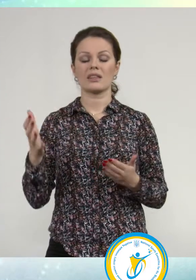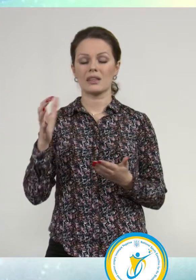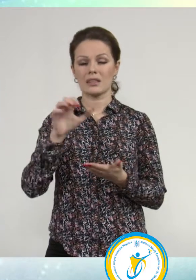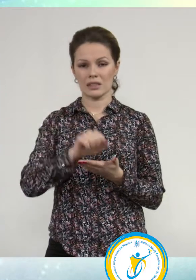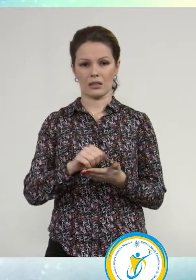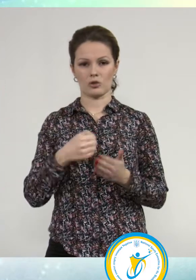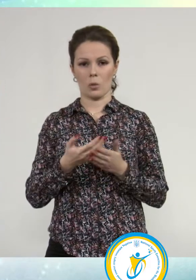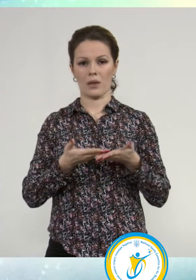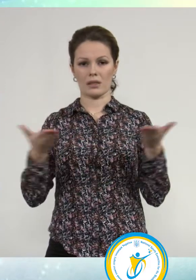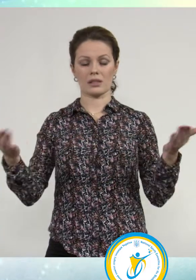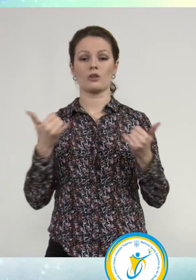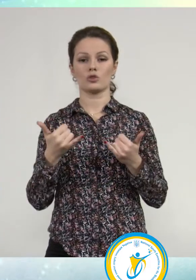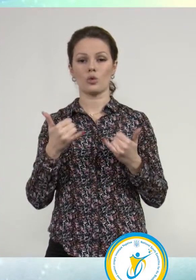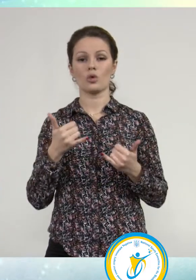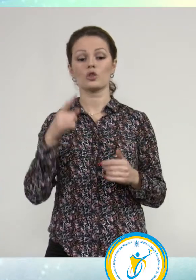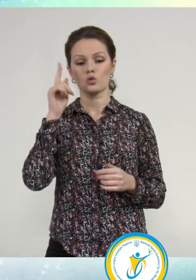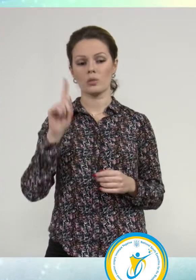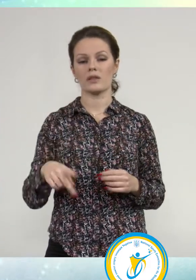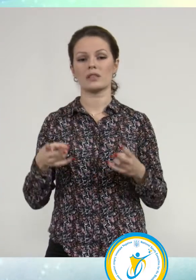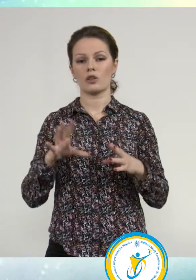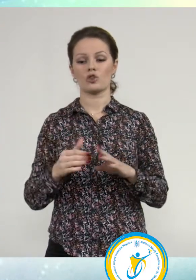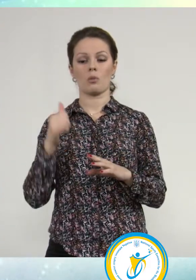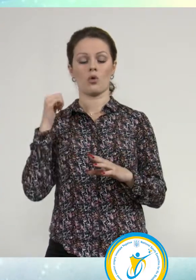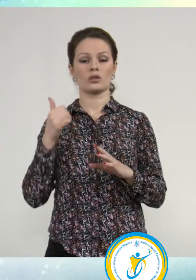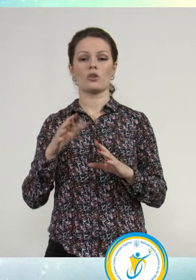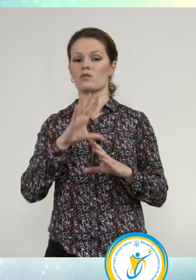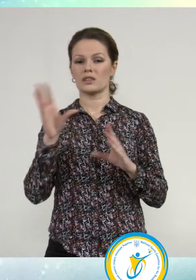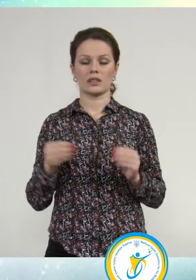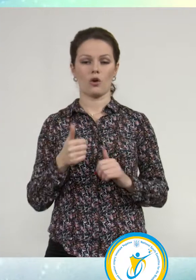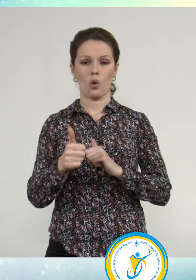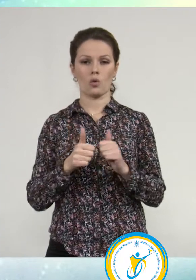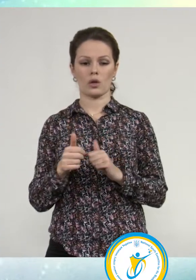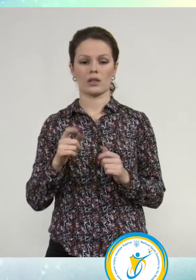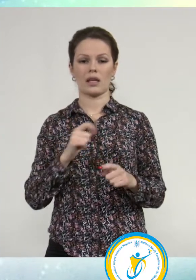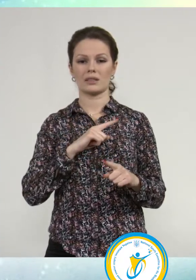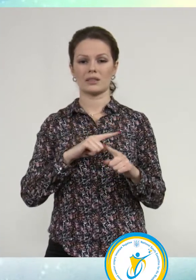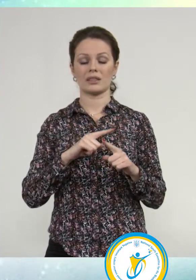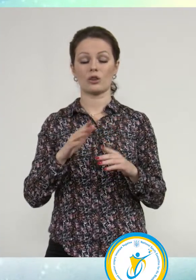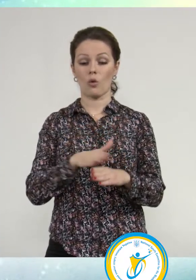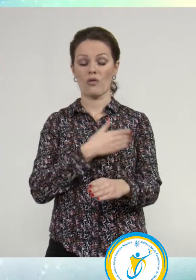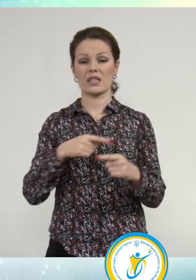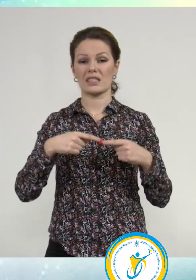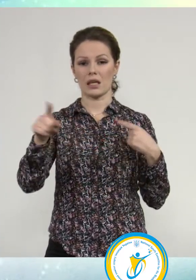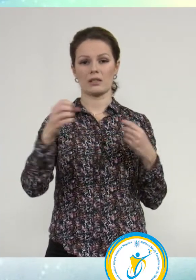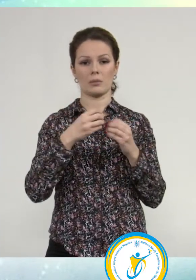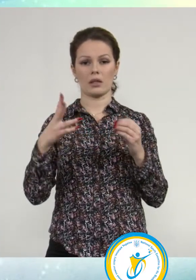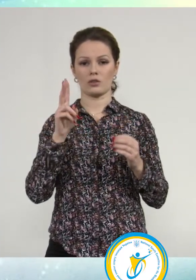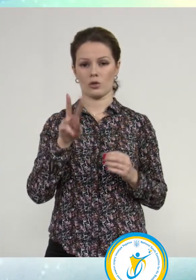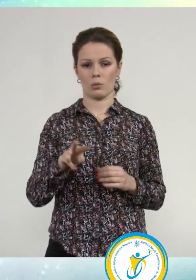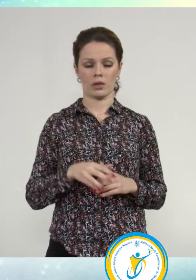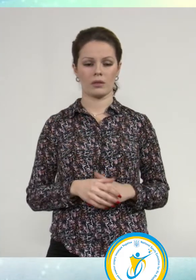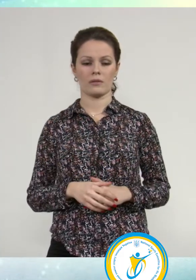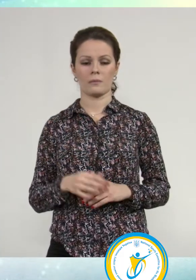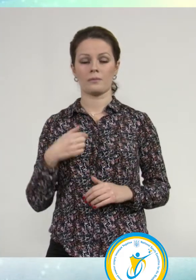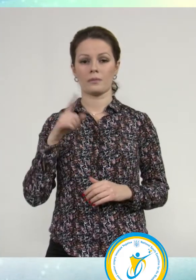Проте сьогодні зумів залишити позаду усіх конкурентів на стаєрській дистанції 15 кілометрів. Я навіть в